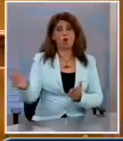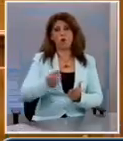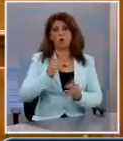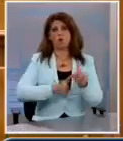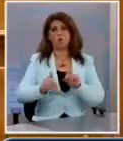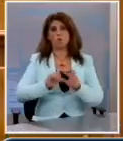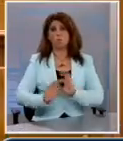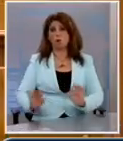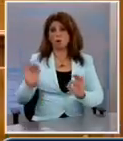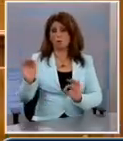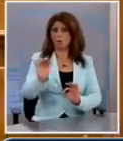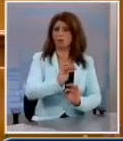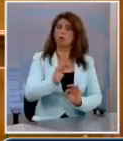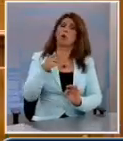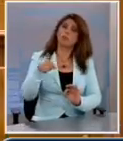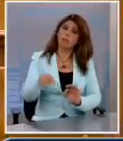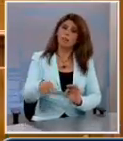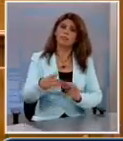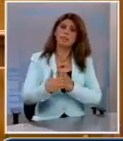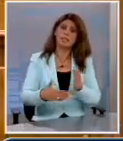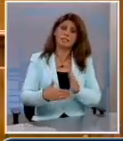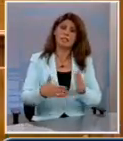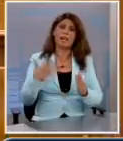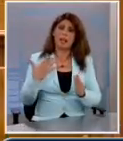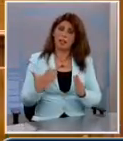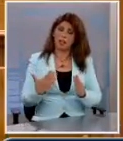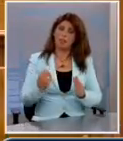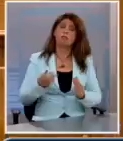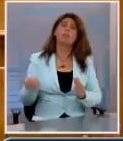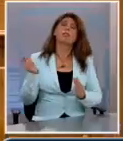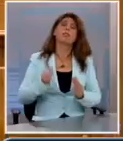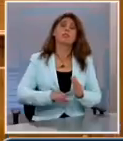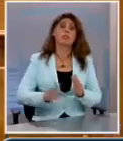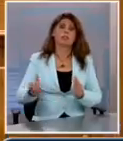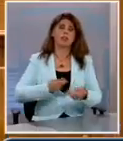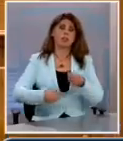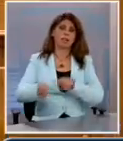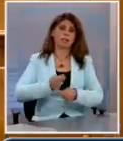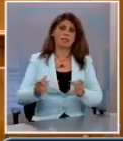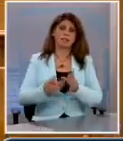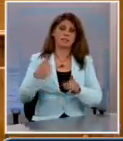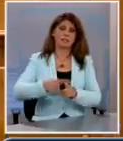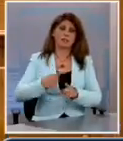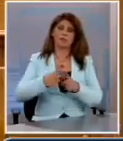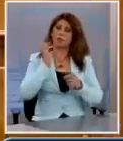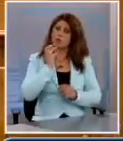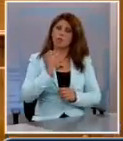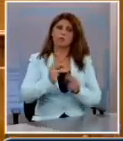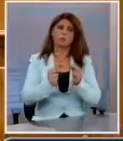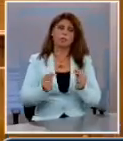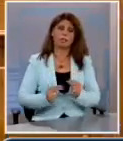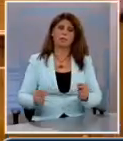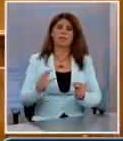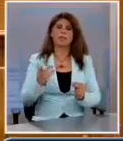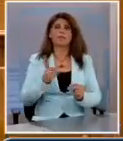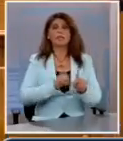όσοι προειδοποιούσαν ότι αυτή η αριστερά θα ήταν αδύνατο να διαχειριστεί τις τύχες του τόπου με σοβαρότητα και αποτελεσματικότητα,